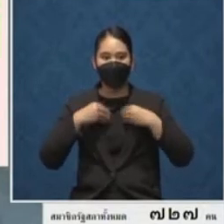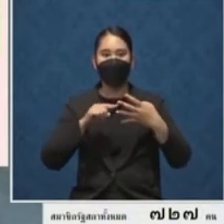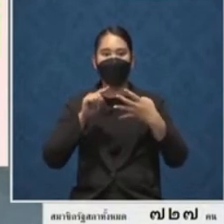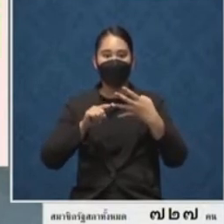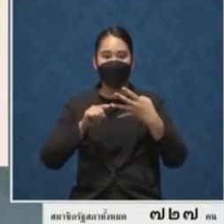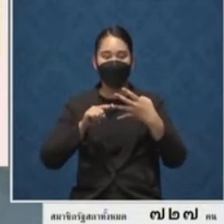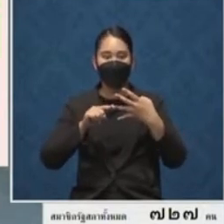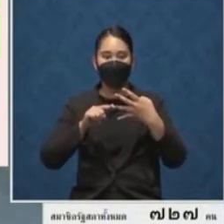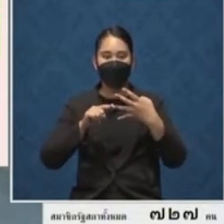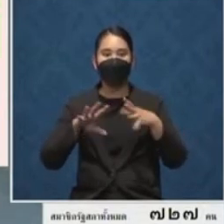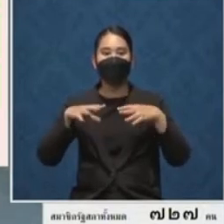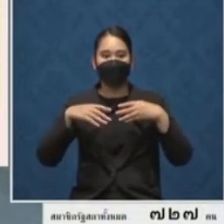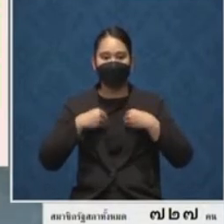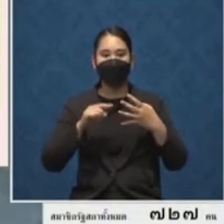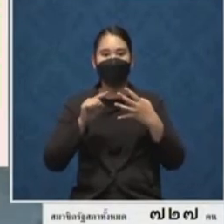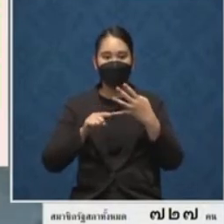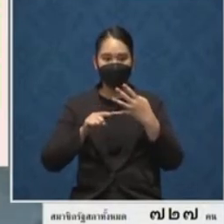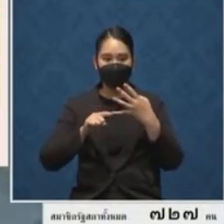4รับหลักการครับ